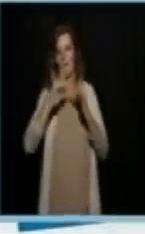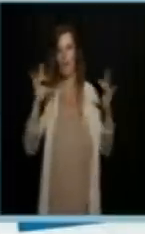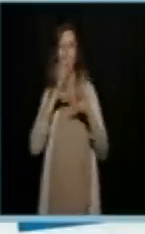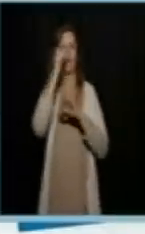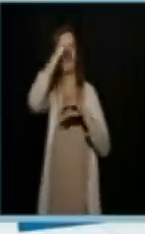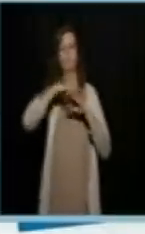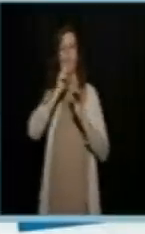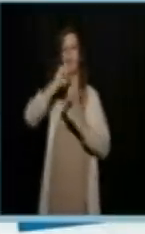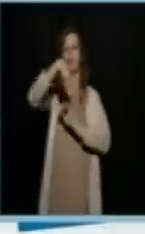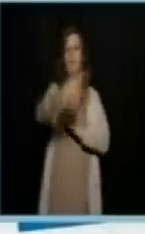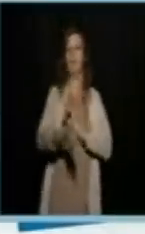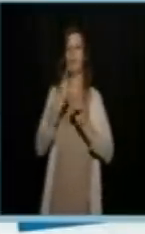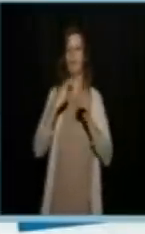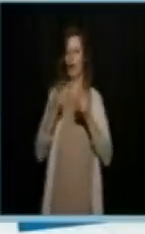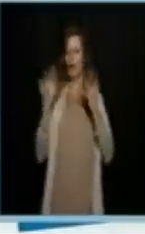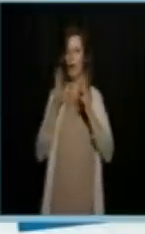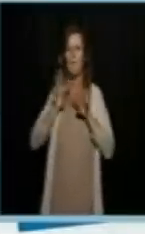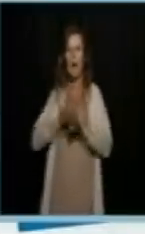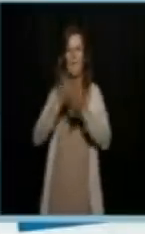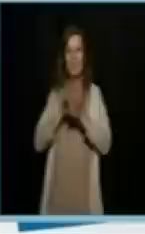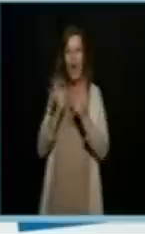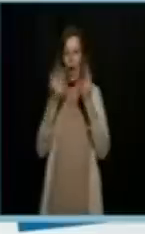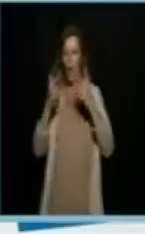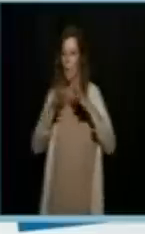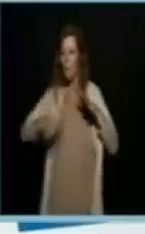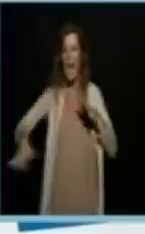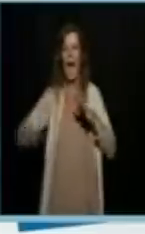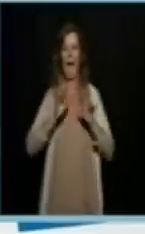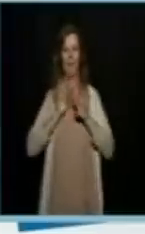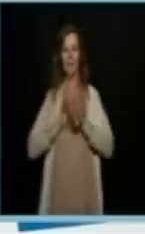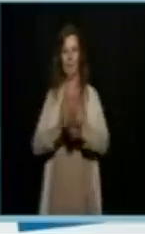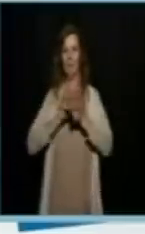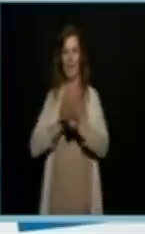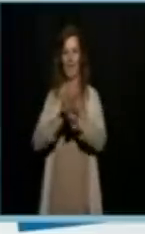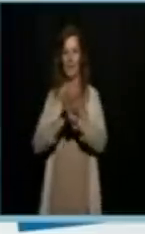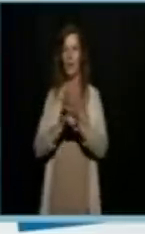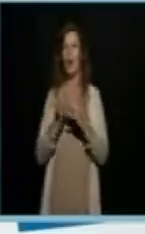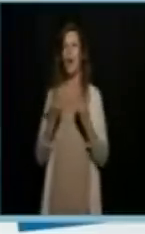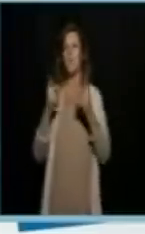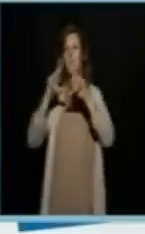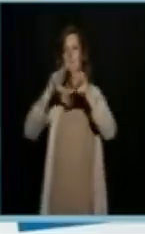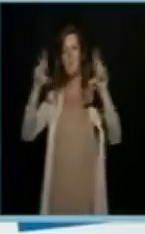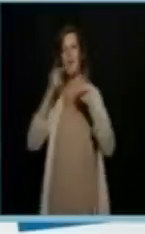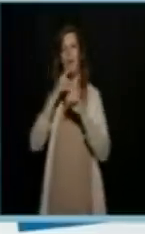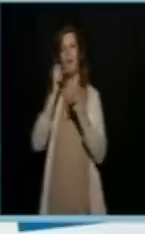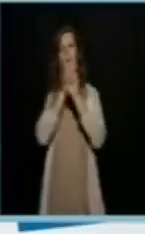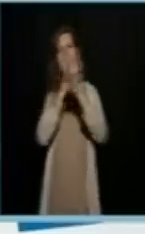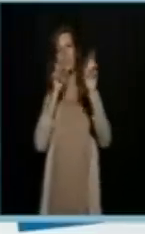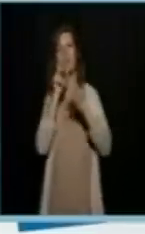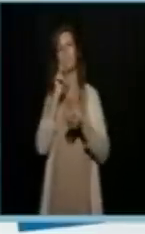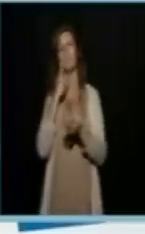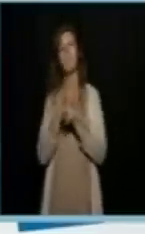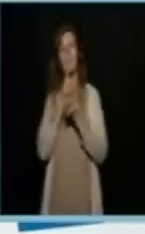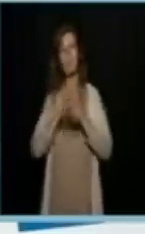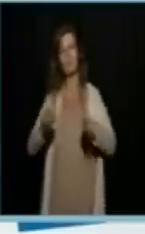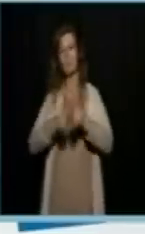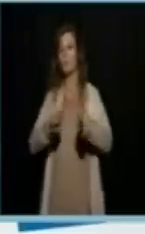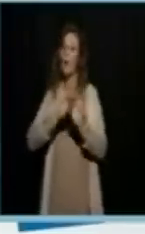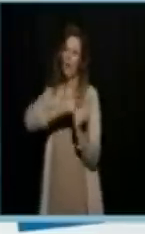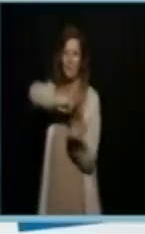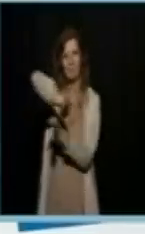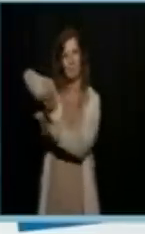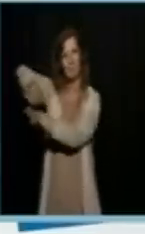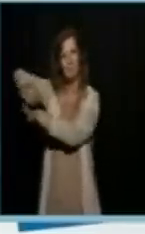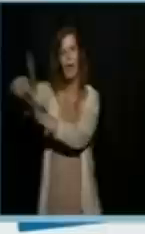ad esempio, lasciamo a casa quegli slogan vecchi, continuamente riproposti da 20 anni. Iniziamo a chiedere invece